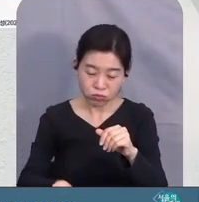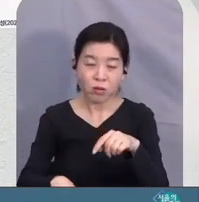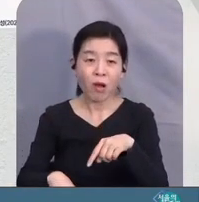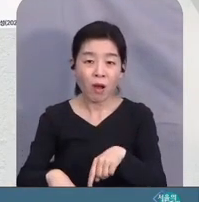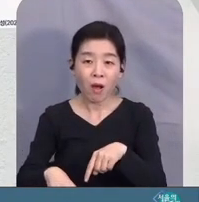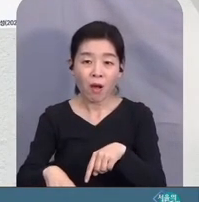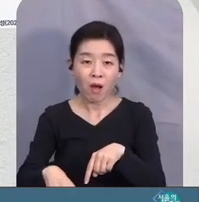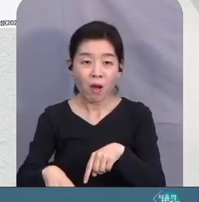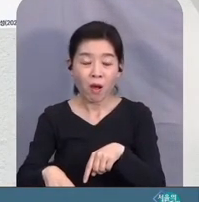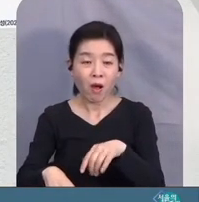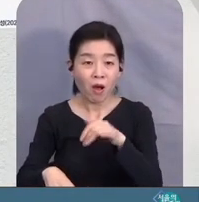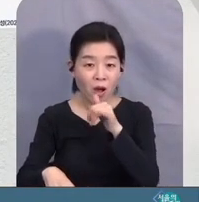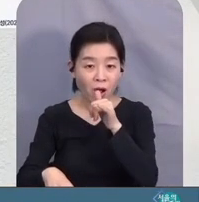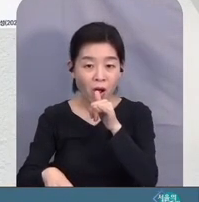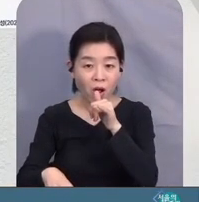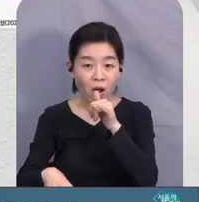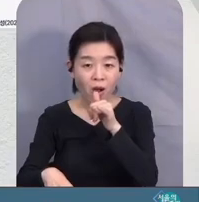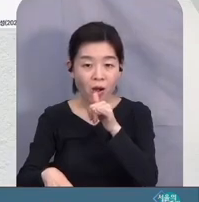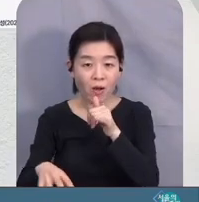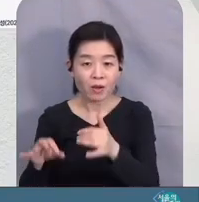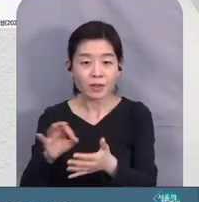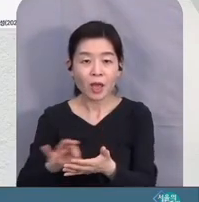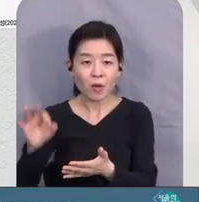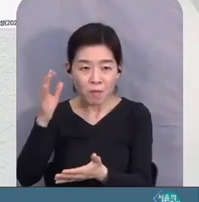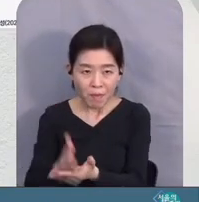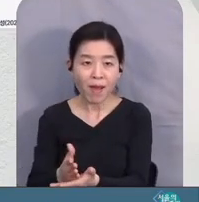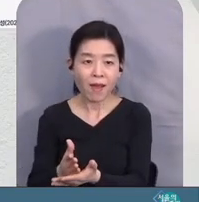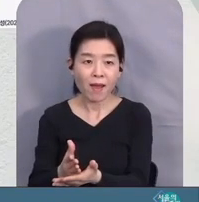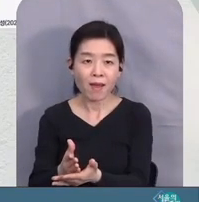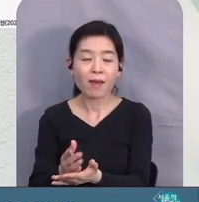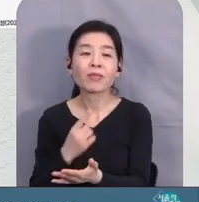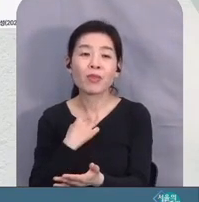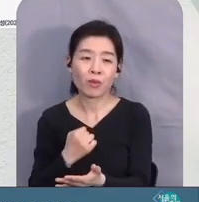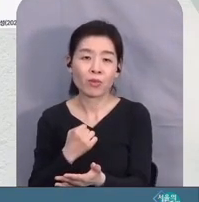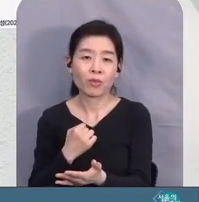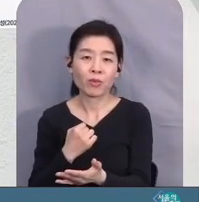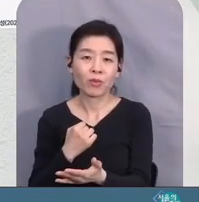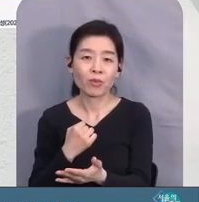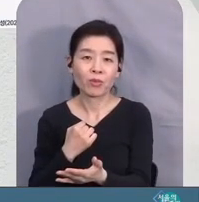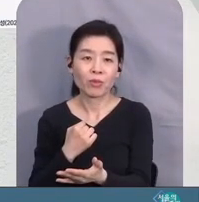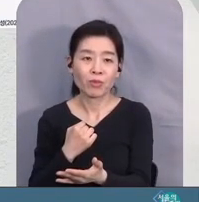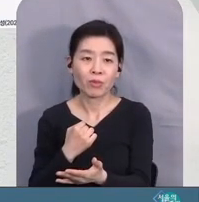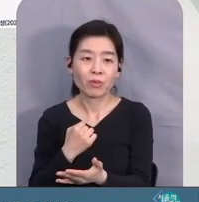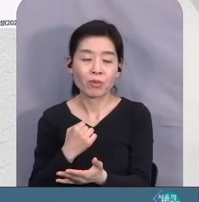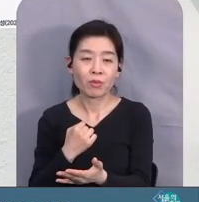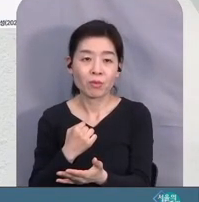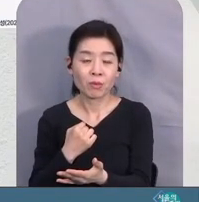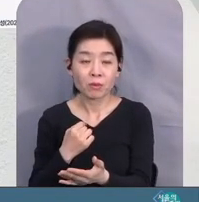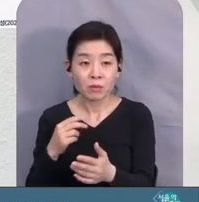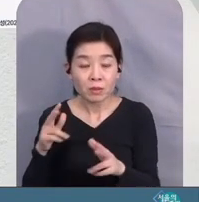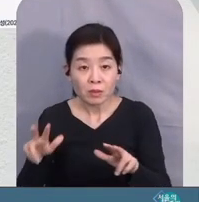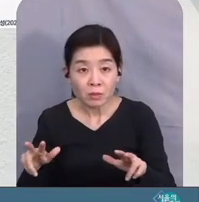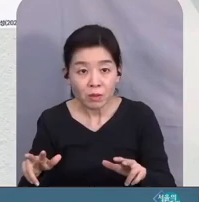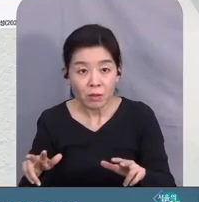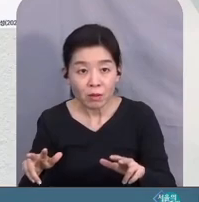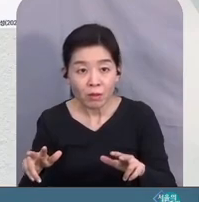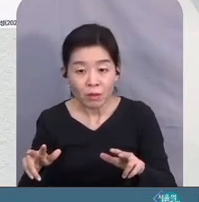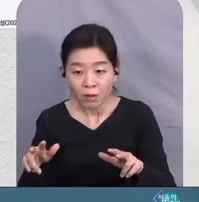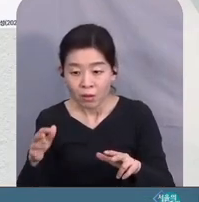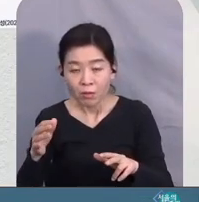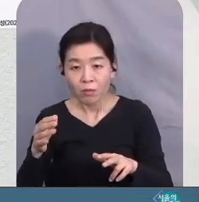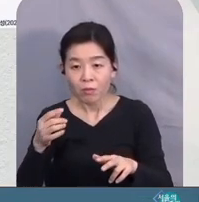멜트다운이라고 합니다. 그거를 사용하지 말게 했어요. 멜트다운 안 됐다. 들어가 봤냐? 들어가